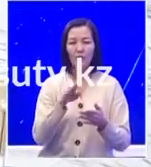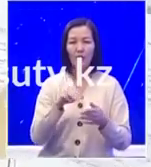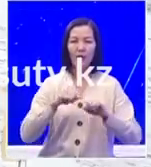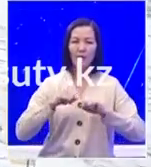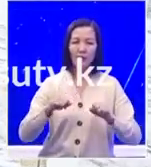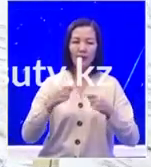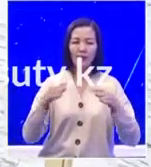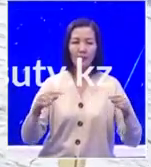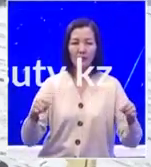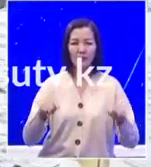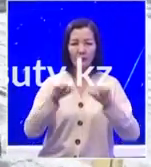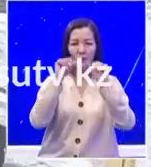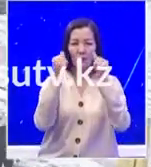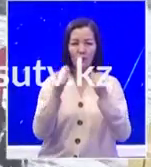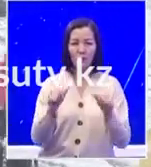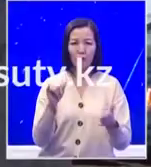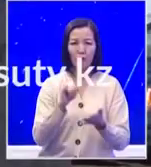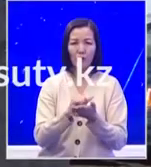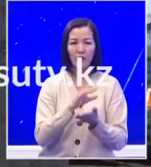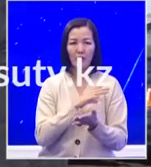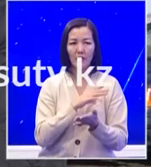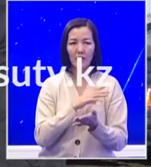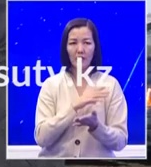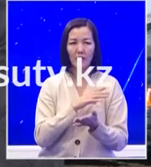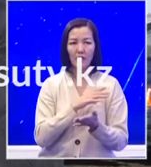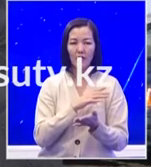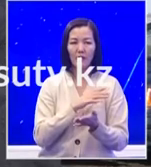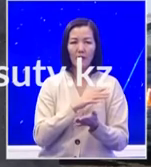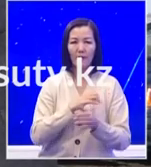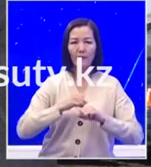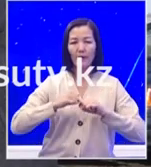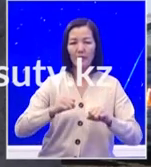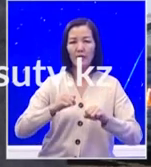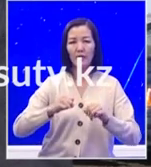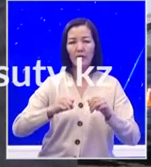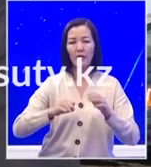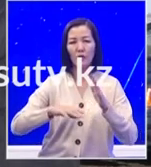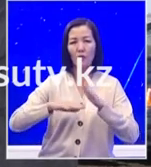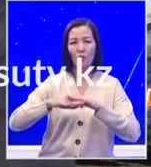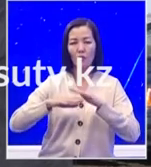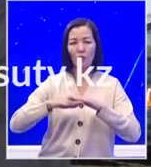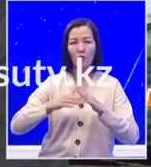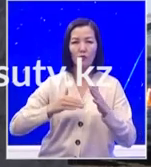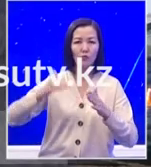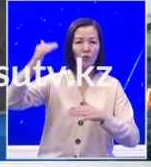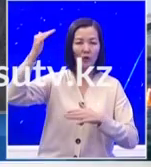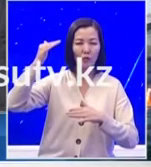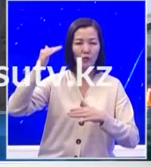сомдаған белгілі мүсінші. Батырдың оң қолын жоғары көтеріп, екі аяғын екі күндеп келіп тоқтаған сәтті бейнеленіп